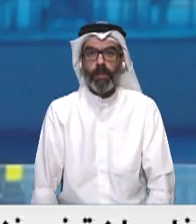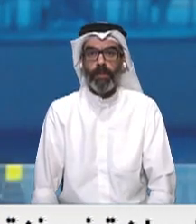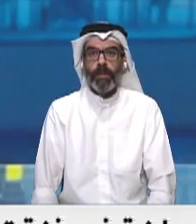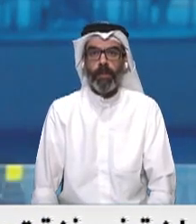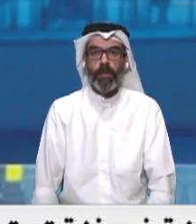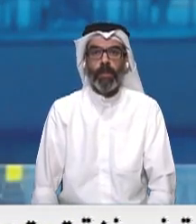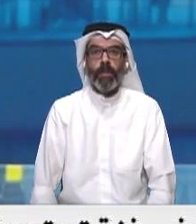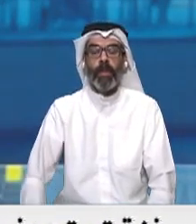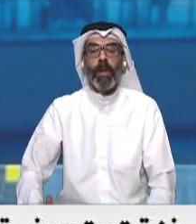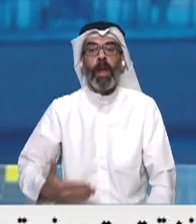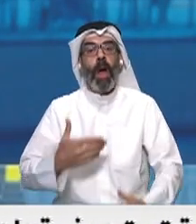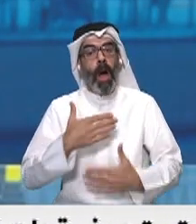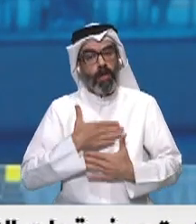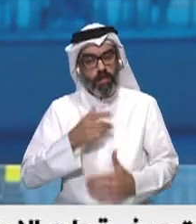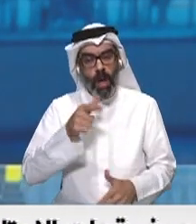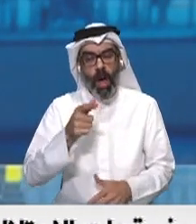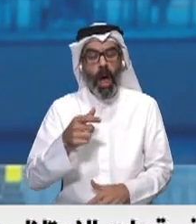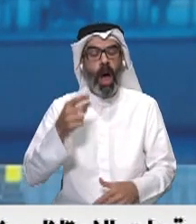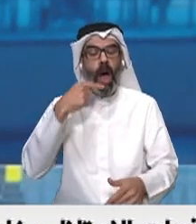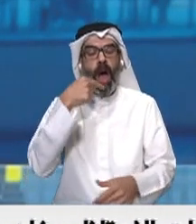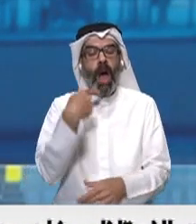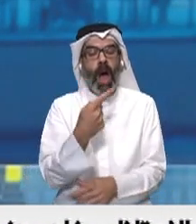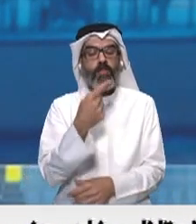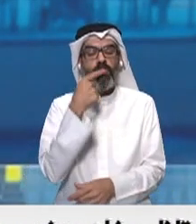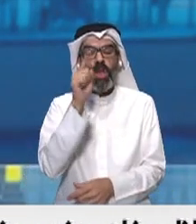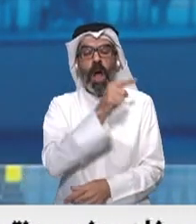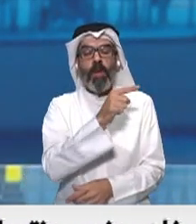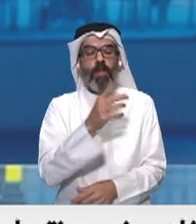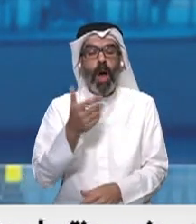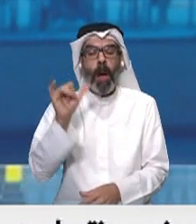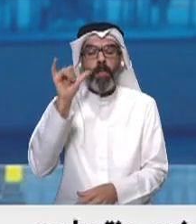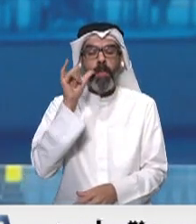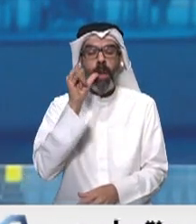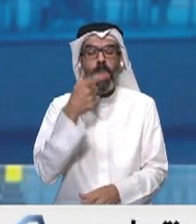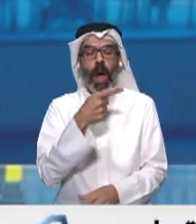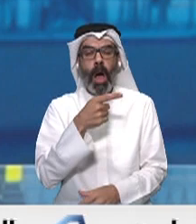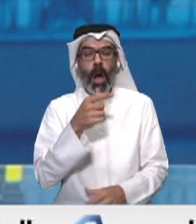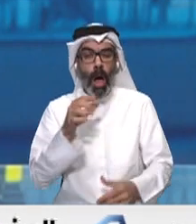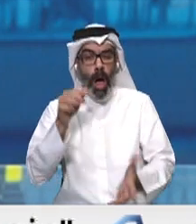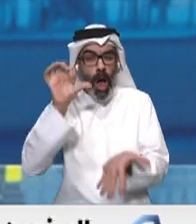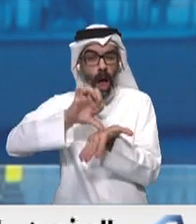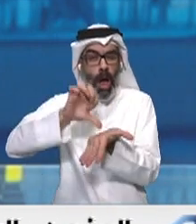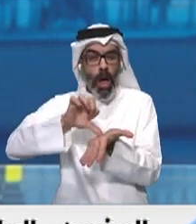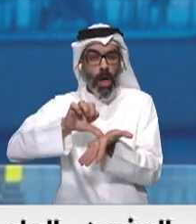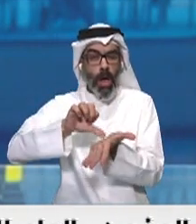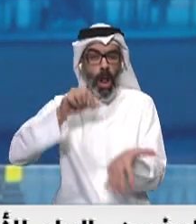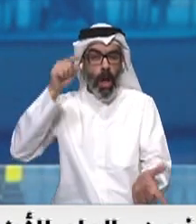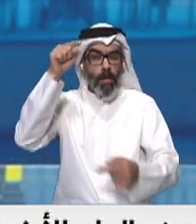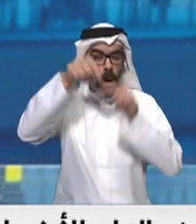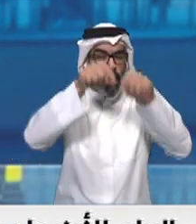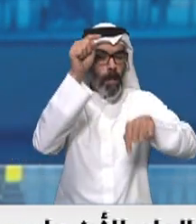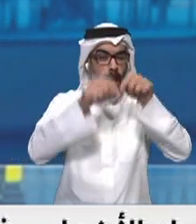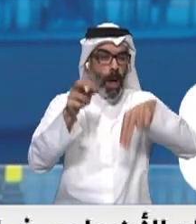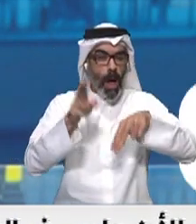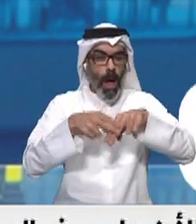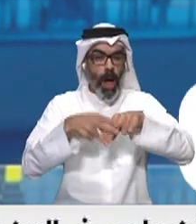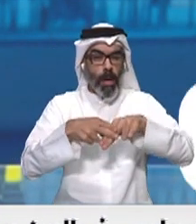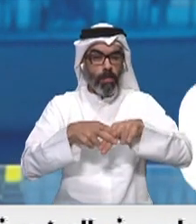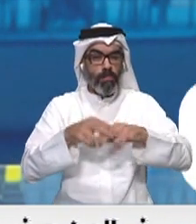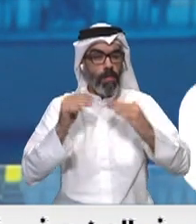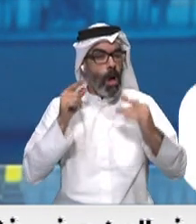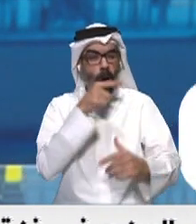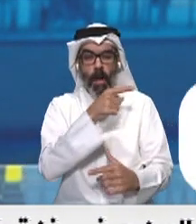اعتبرت بريطانيا ان الهجمات الصاروخيه الايرانيه على الكيان المحتل تصعيدا خطيرا في منطقه الشرق